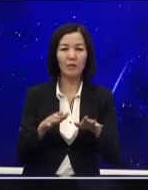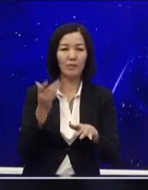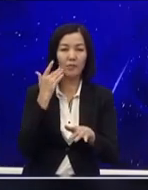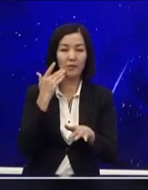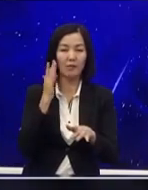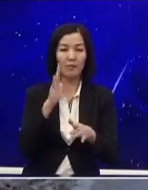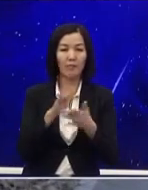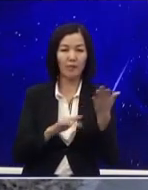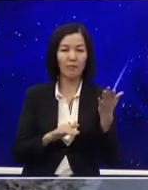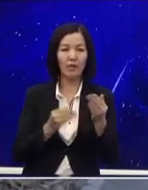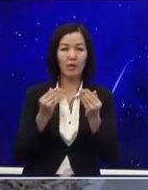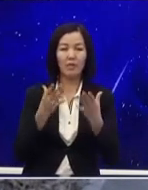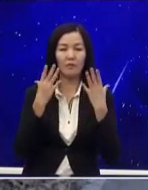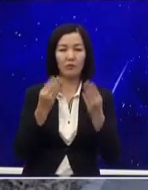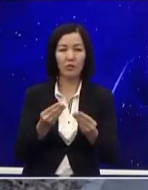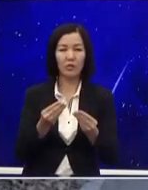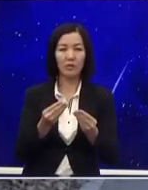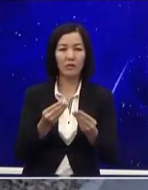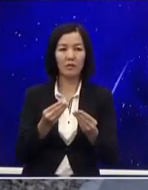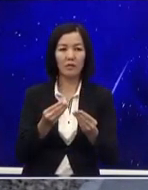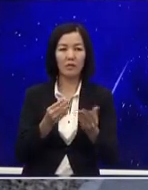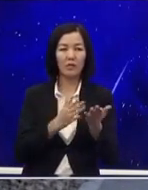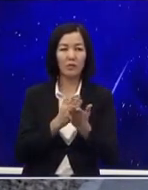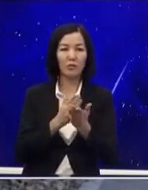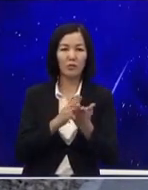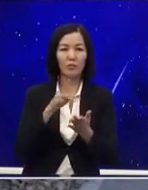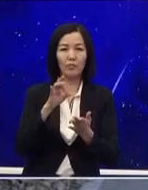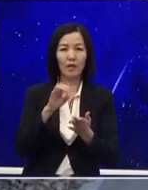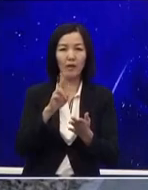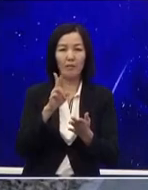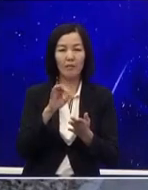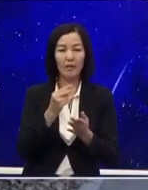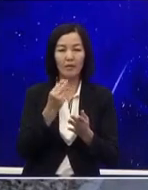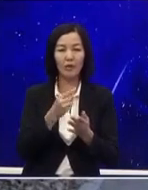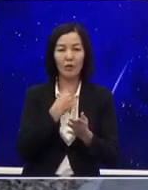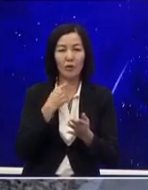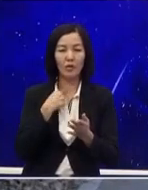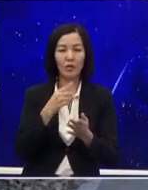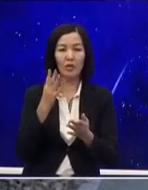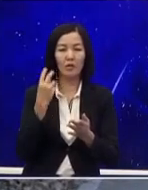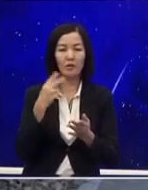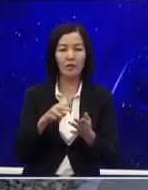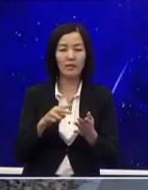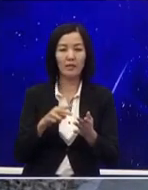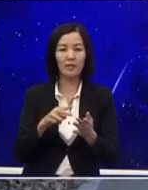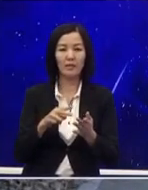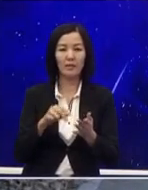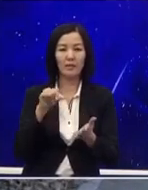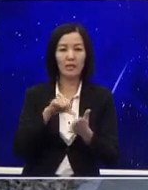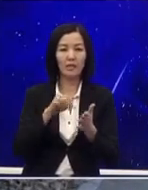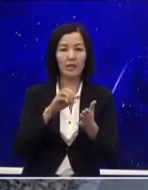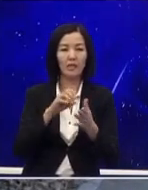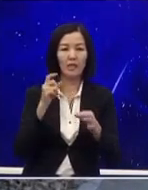постоянной основе. На сегодняшний день в отделе службы пробации города Талдыкорган 420 осужденных состоят на